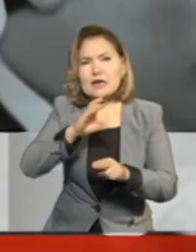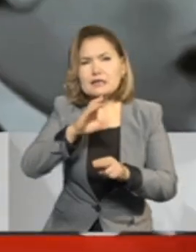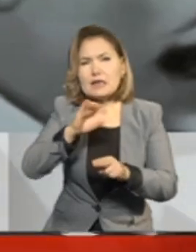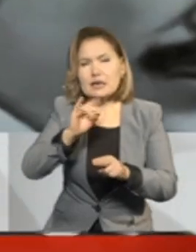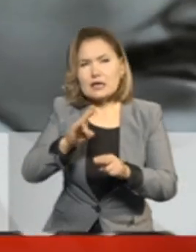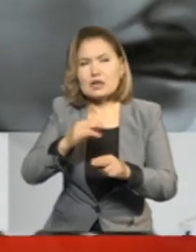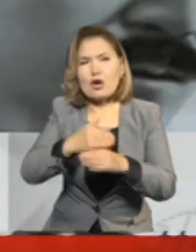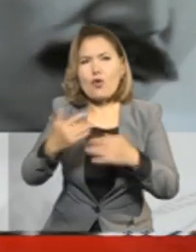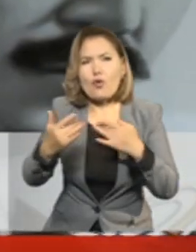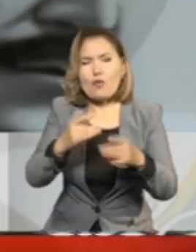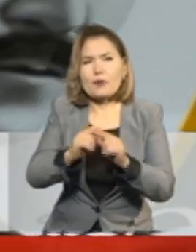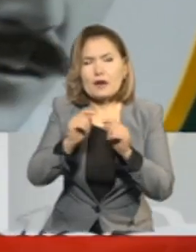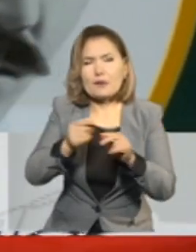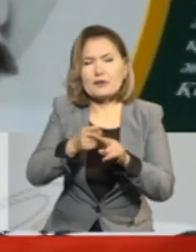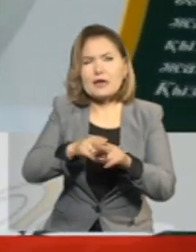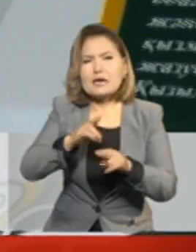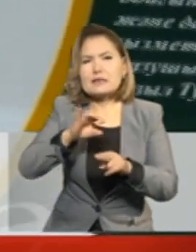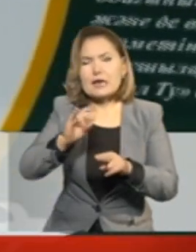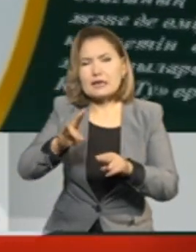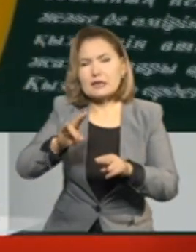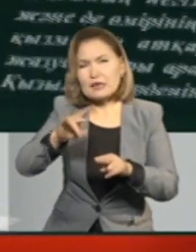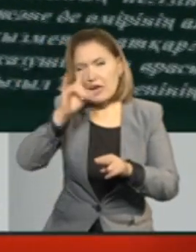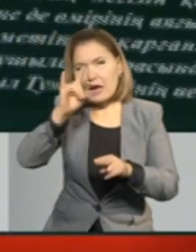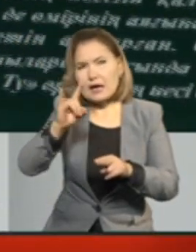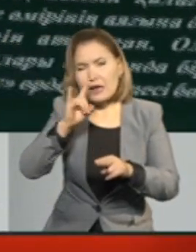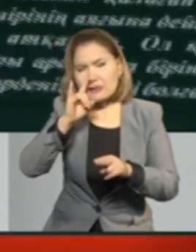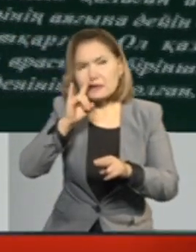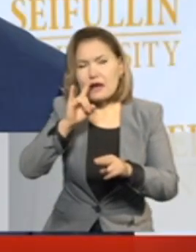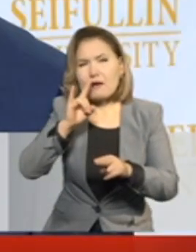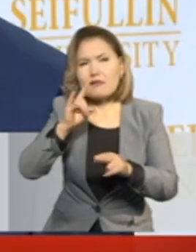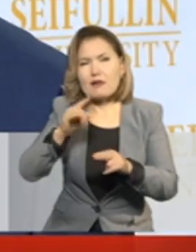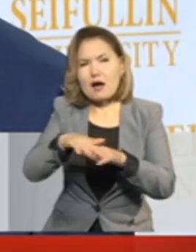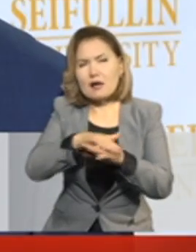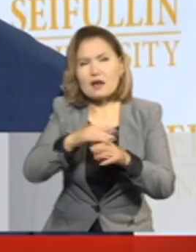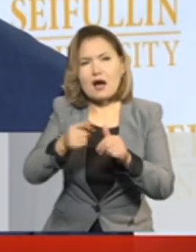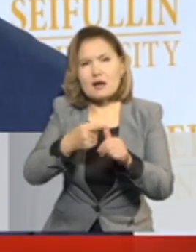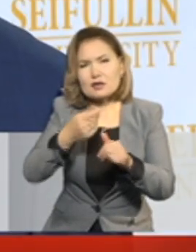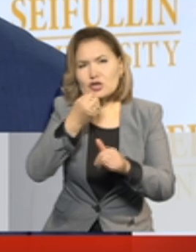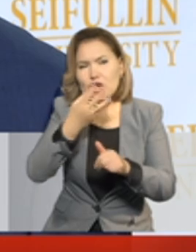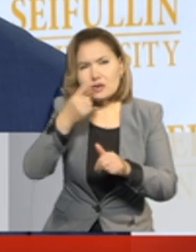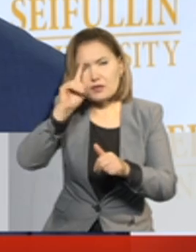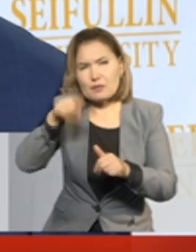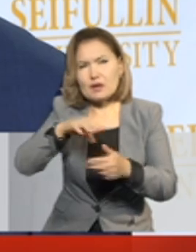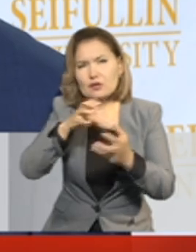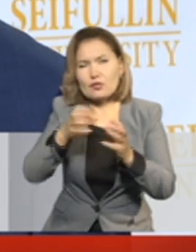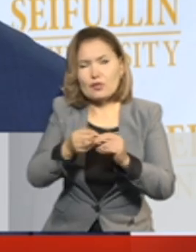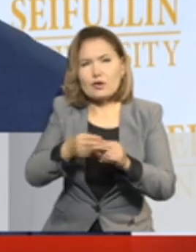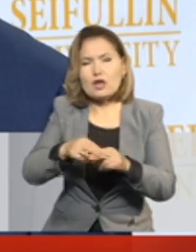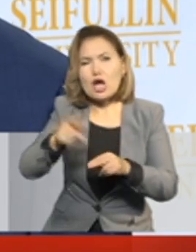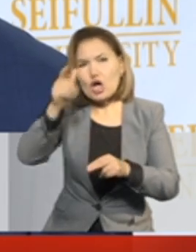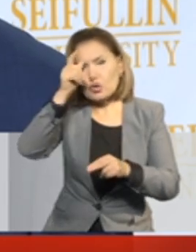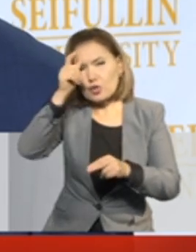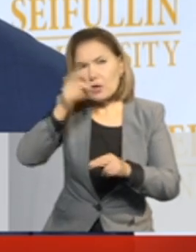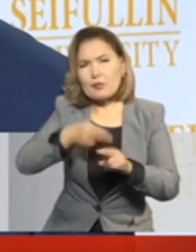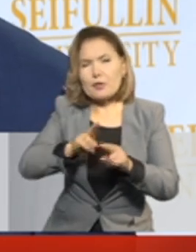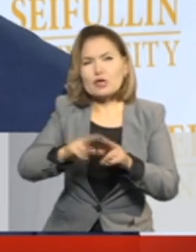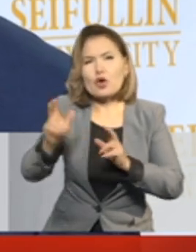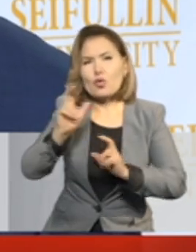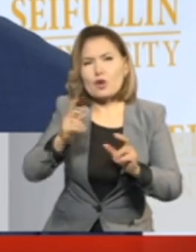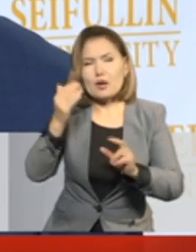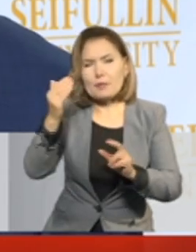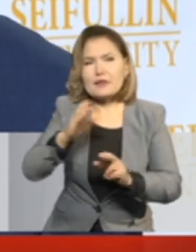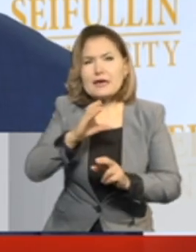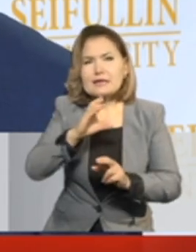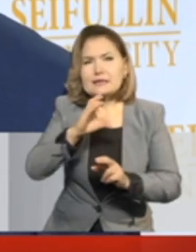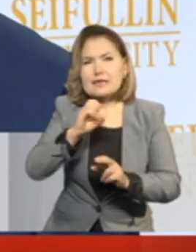атыр. Сәкеннің атын жаңа қазақ халқы жақсы біледі. Одан басқа тағы айтатын, мәселен, биыл Түркия Эгей университеті